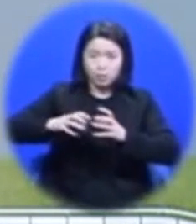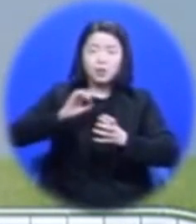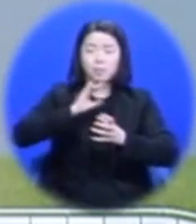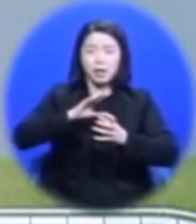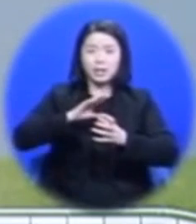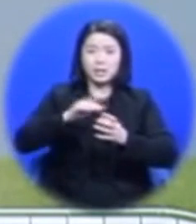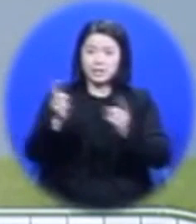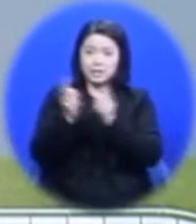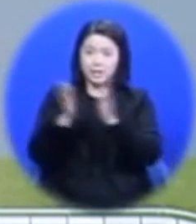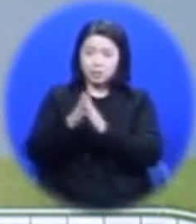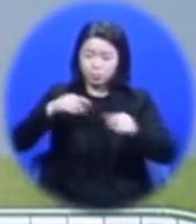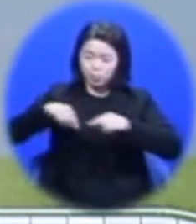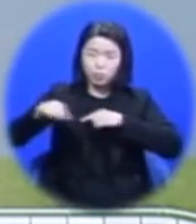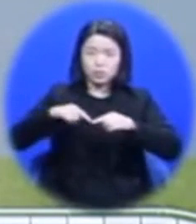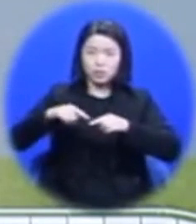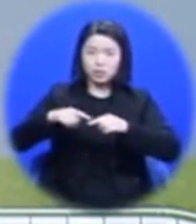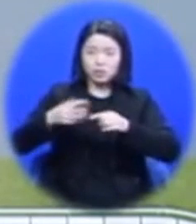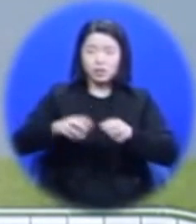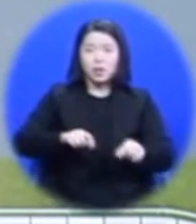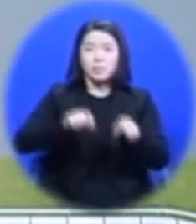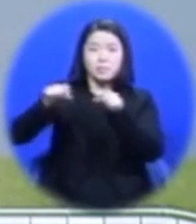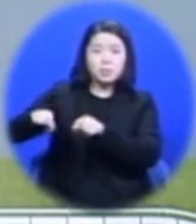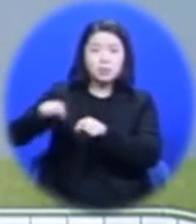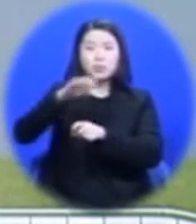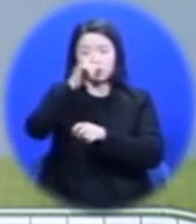하나님이 직접적인 통치를 유보하고 계세요.